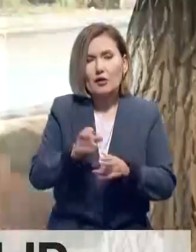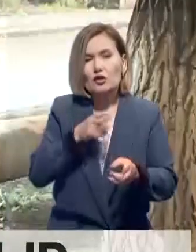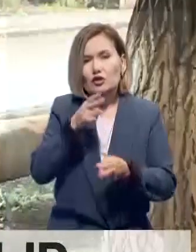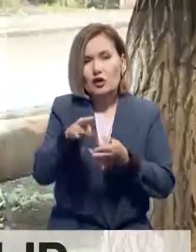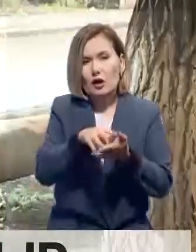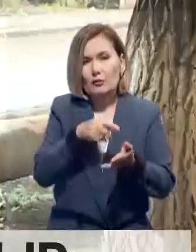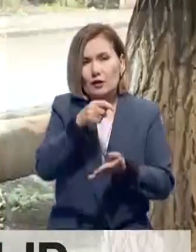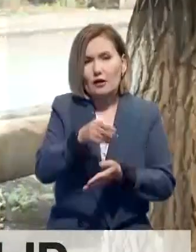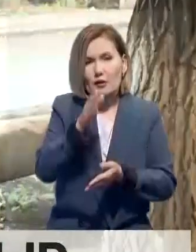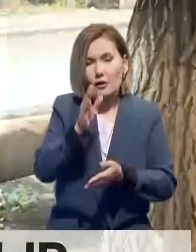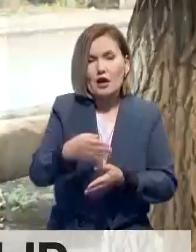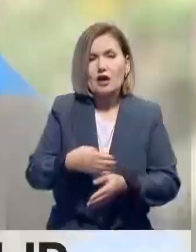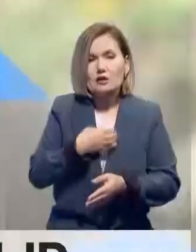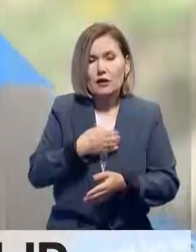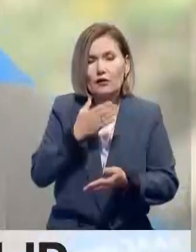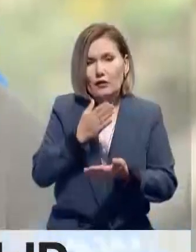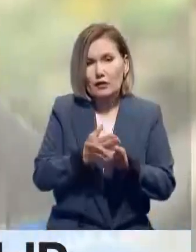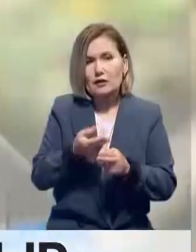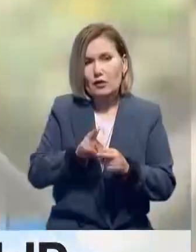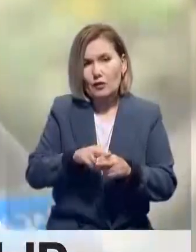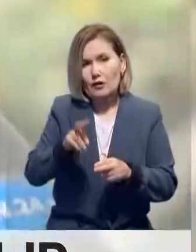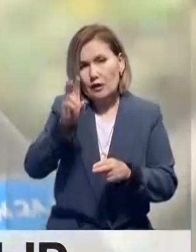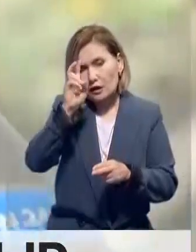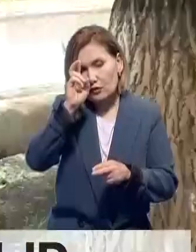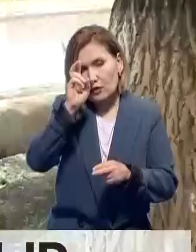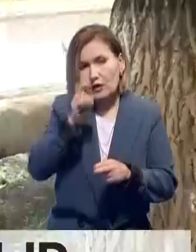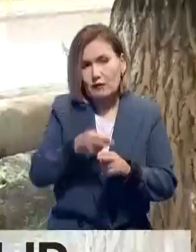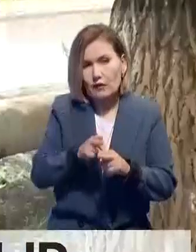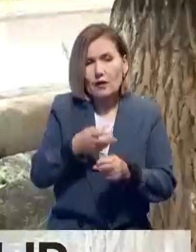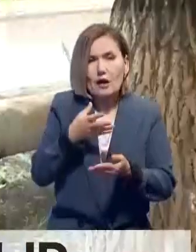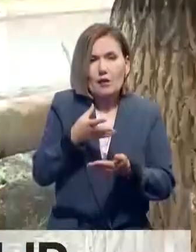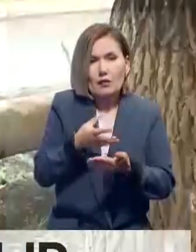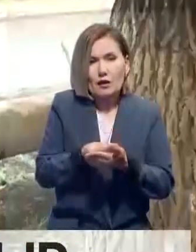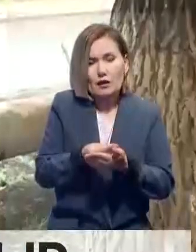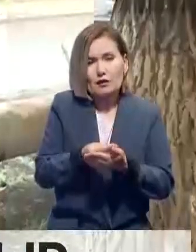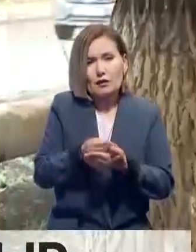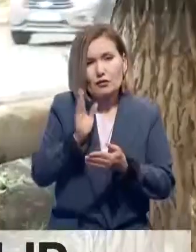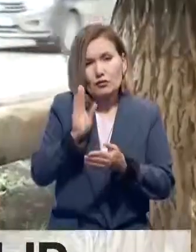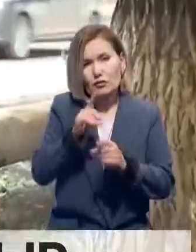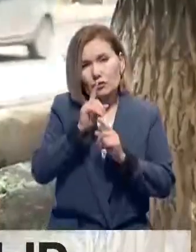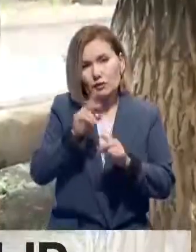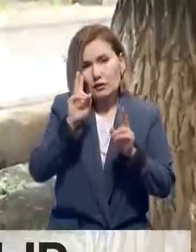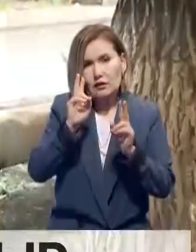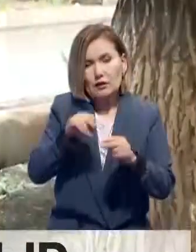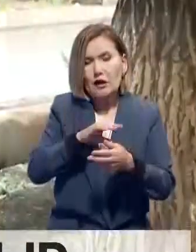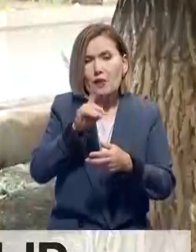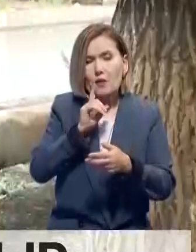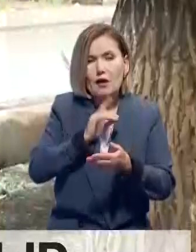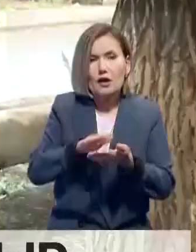шағымданып, страховкалары болса, солардан өздері сұрайды. Енді бізге әлі үкіметтен жоғардан